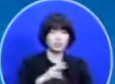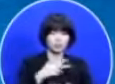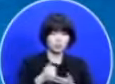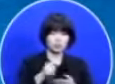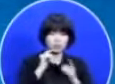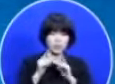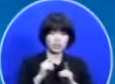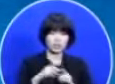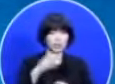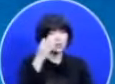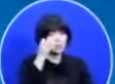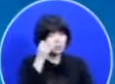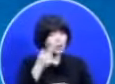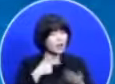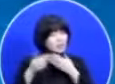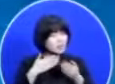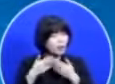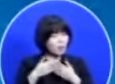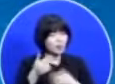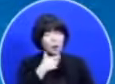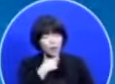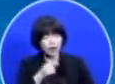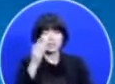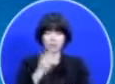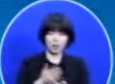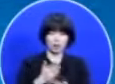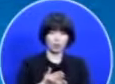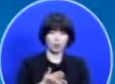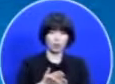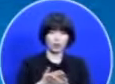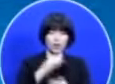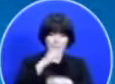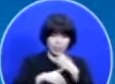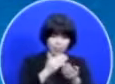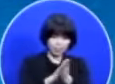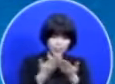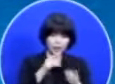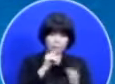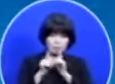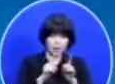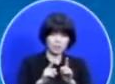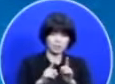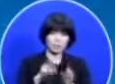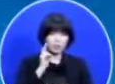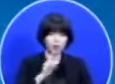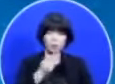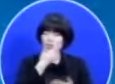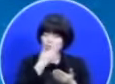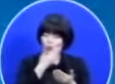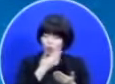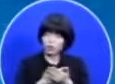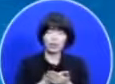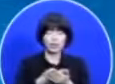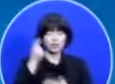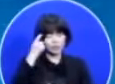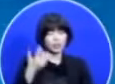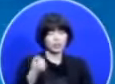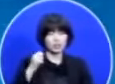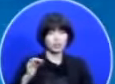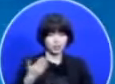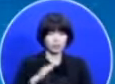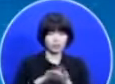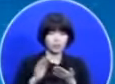신비한 체험한 추구하지 말고 성경 말씀을 너무나도 중요하게 여겨야 한다